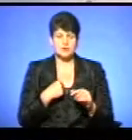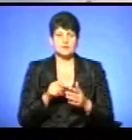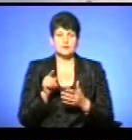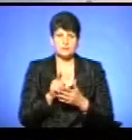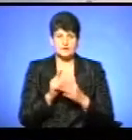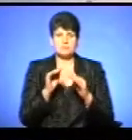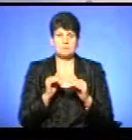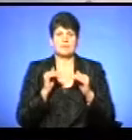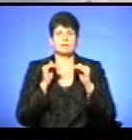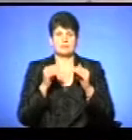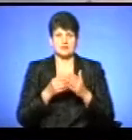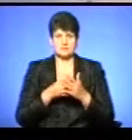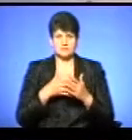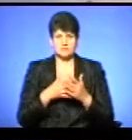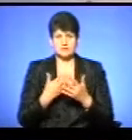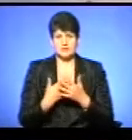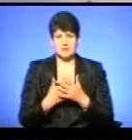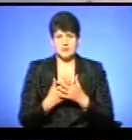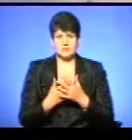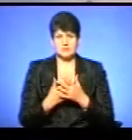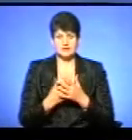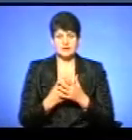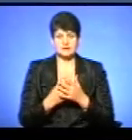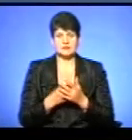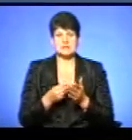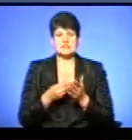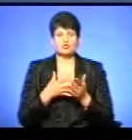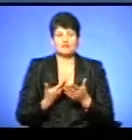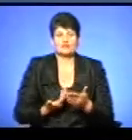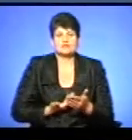піднімати тариф, принаймні тариф виживання ставити.